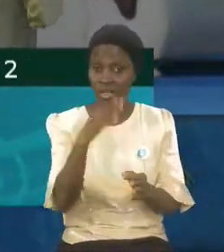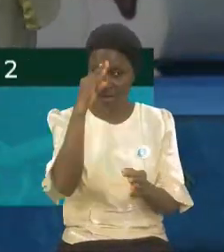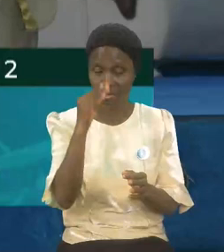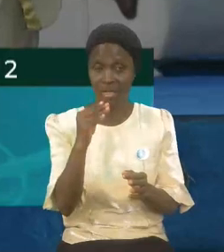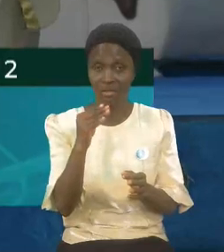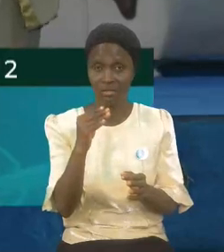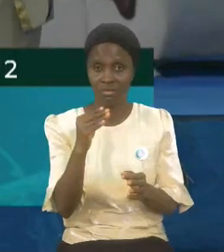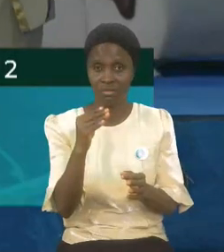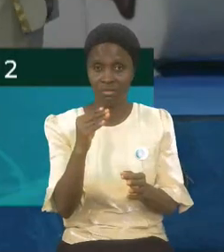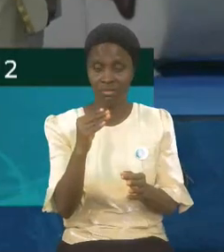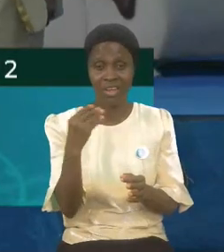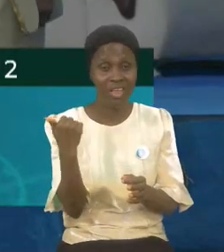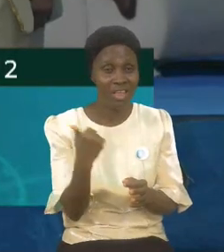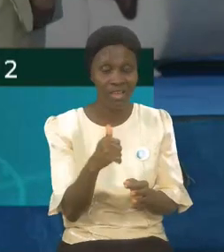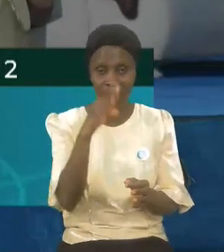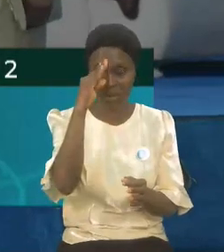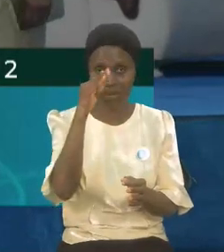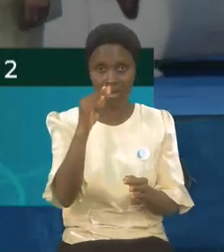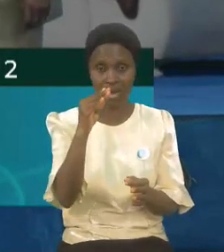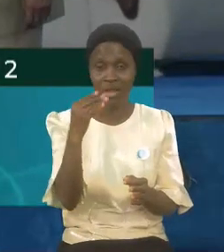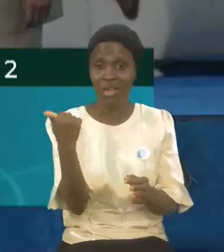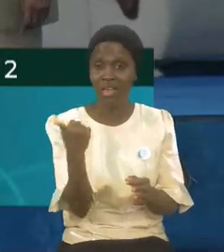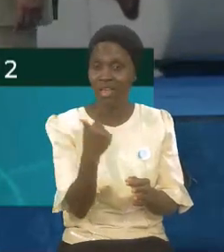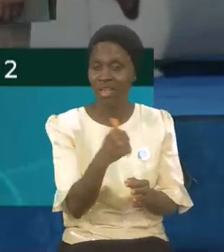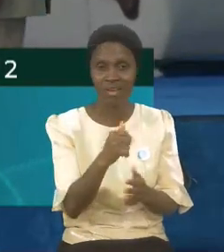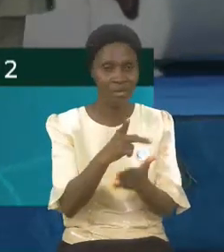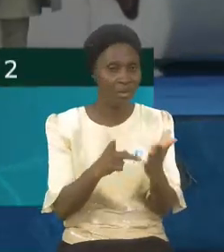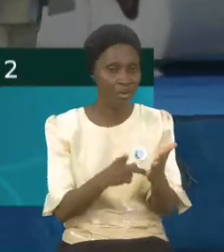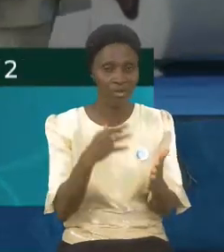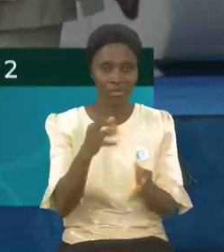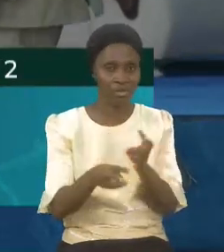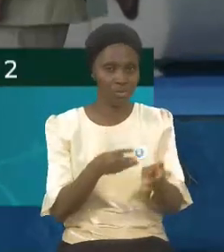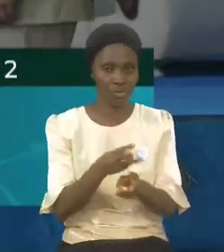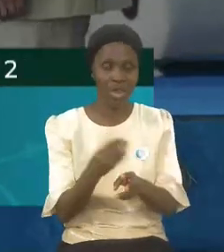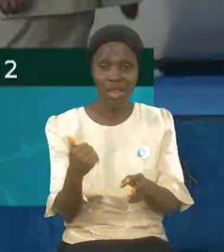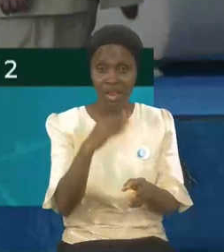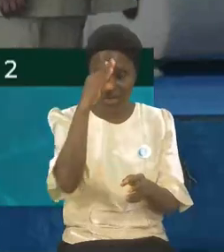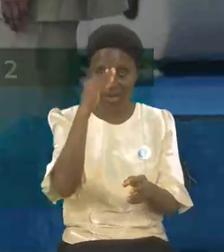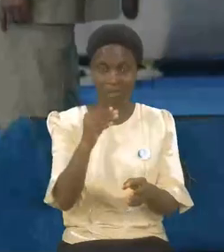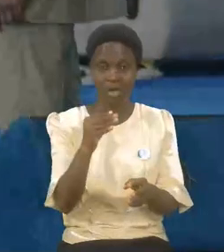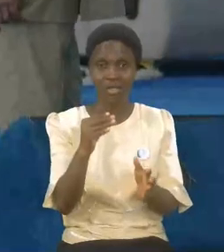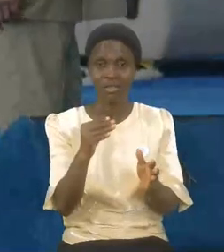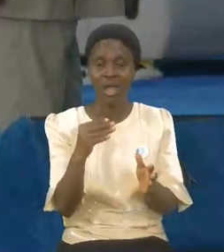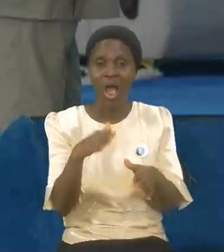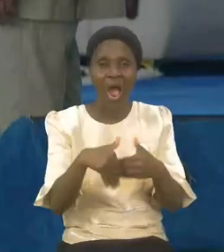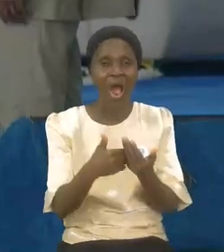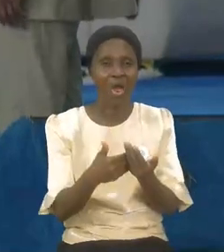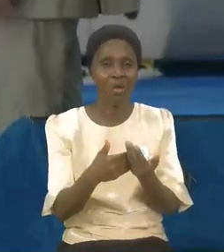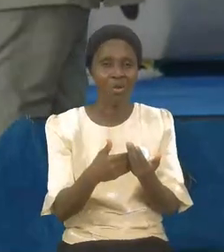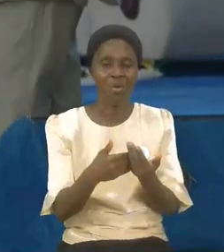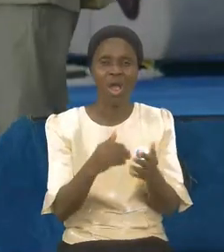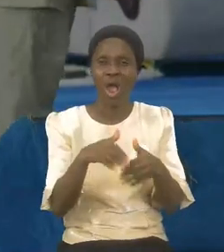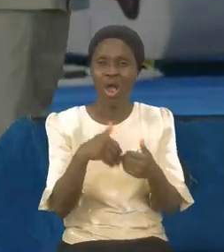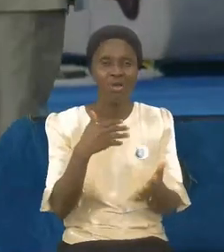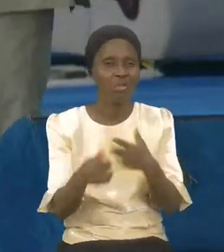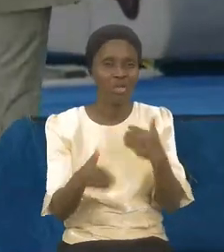Apocalypse 14, verset 9, Apocalypse 14, 9. Et un troisième ange les suivant en